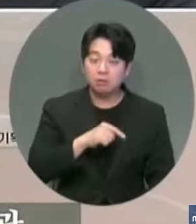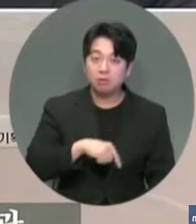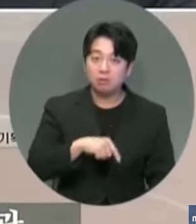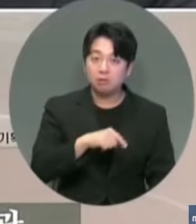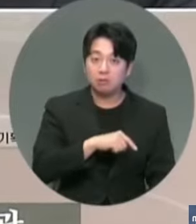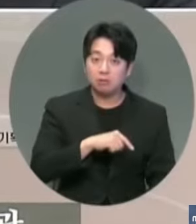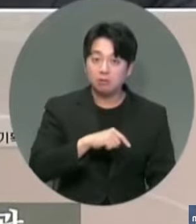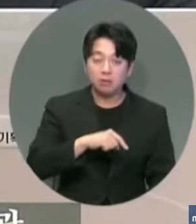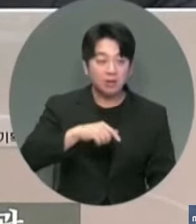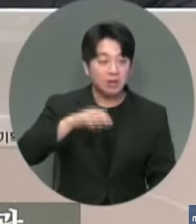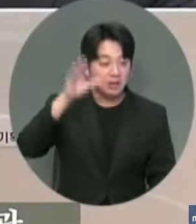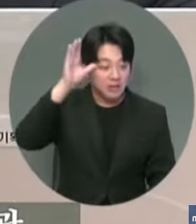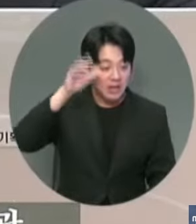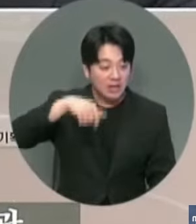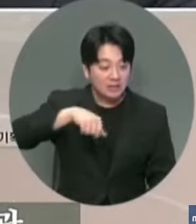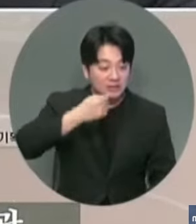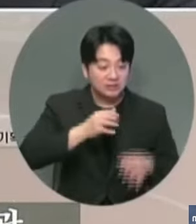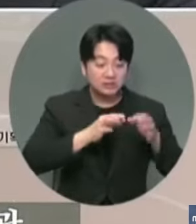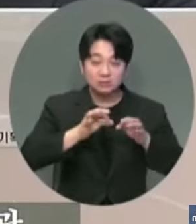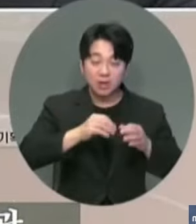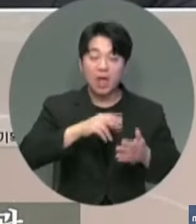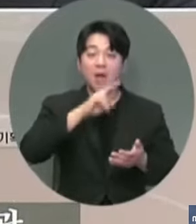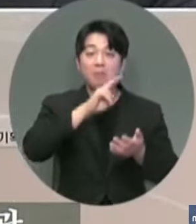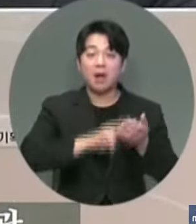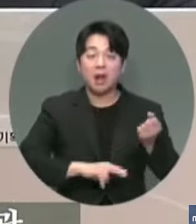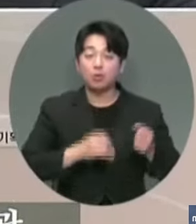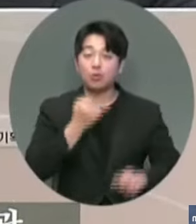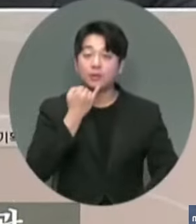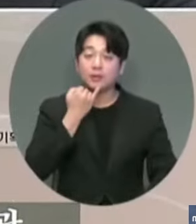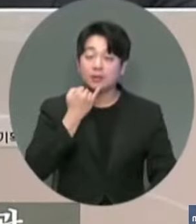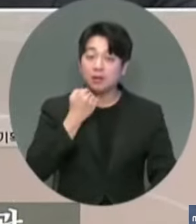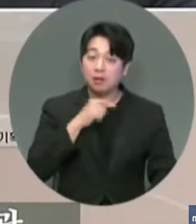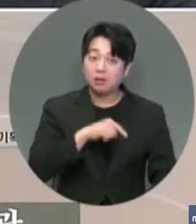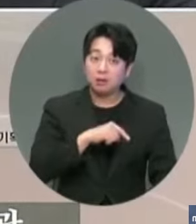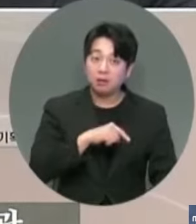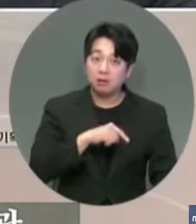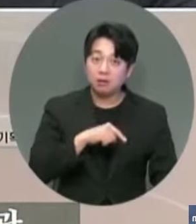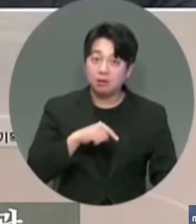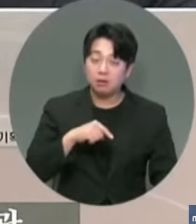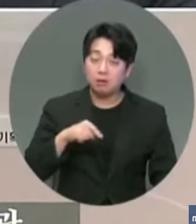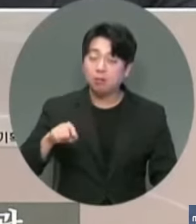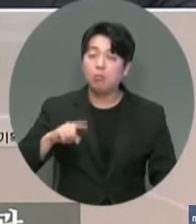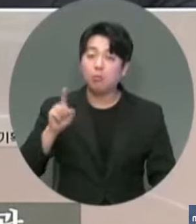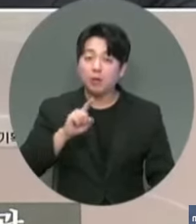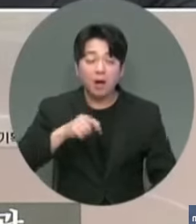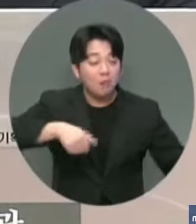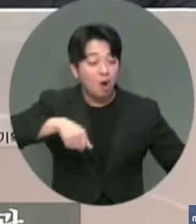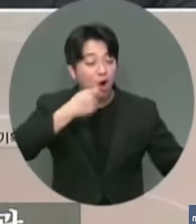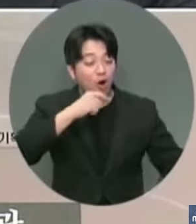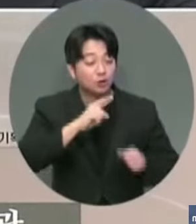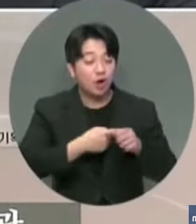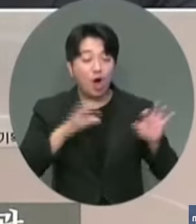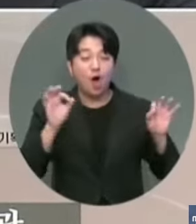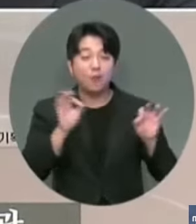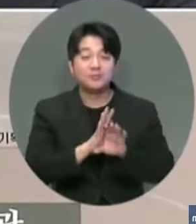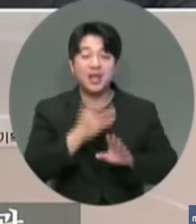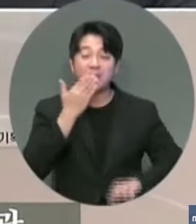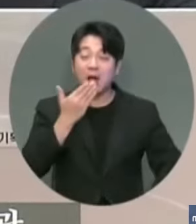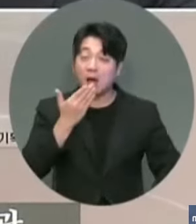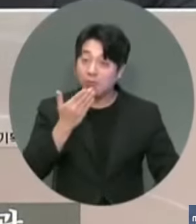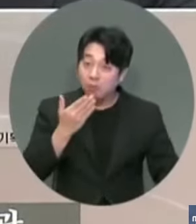부총리님. 네. 그러니까 이걸 지금 보면 그냥 임기 중에 빨리 먹어 없애자라는 수준의 계획이거든요. 보신탕 집에